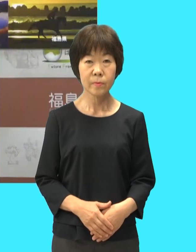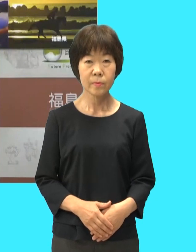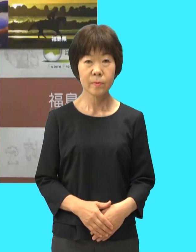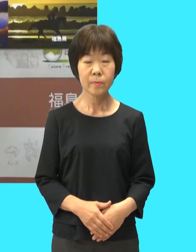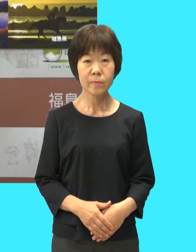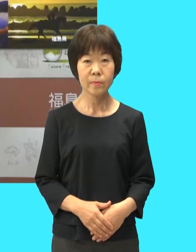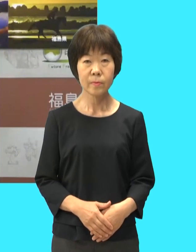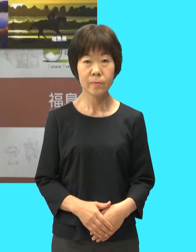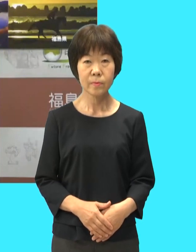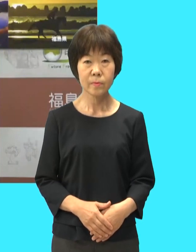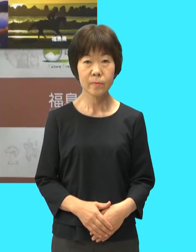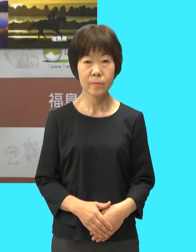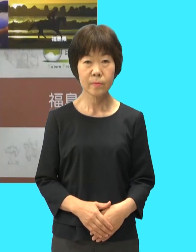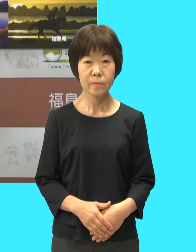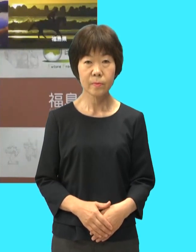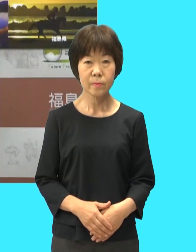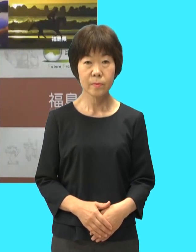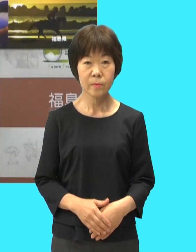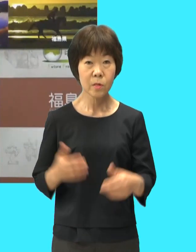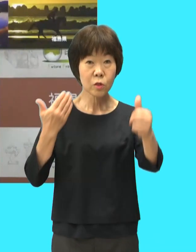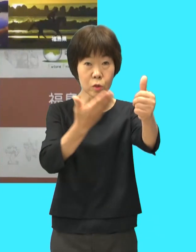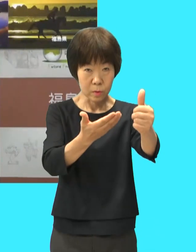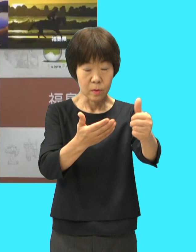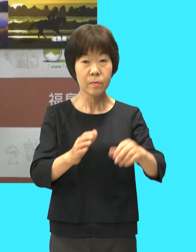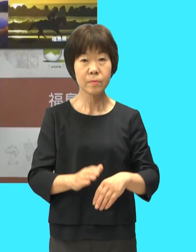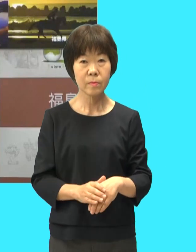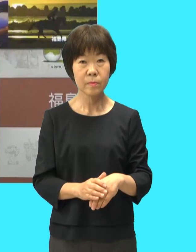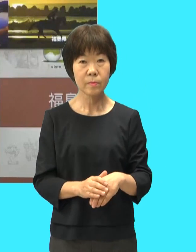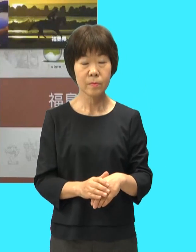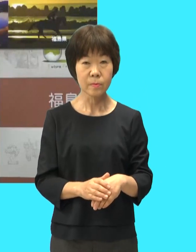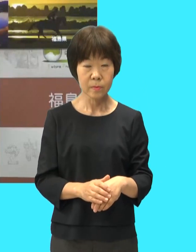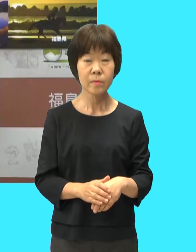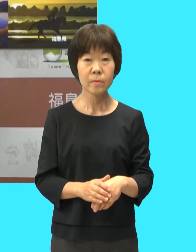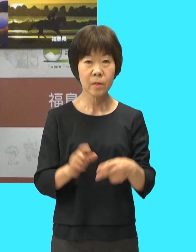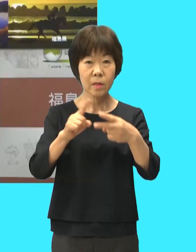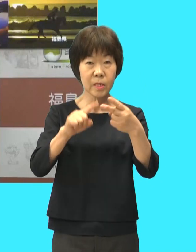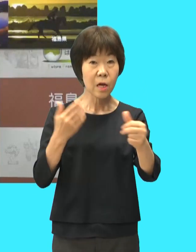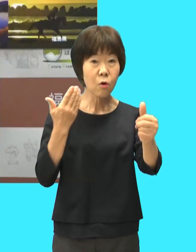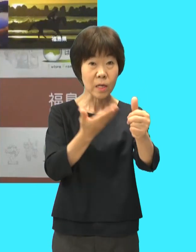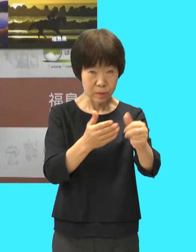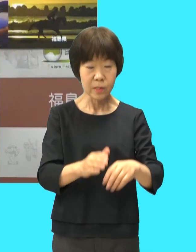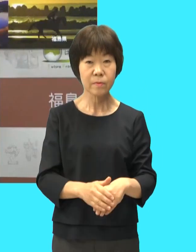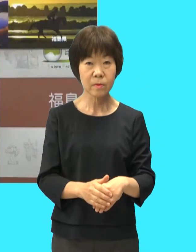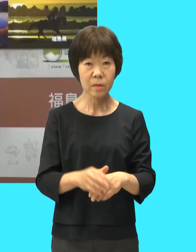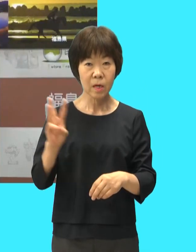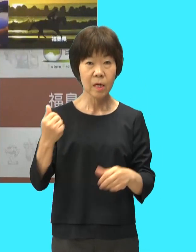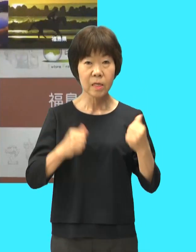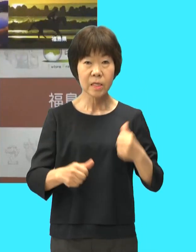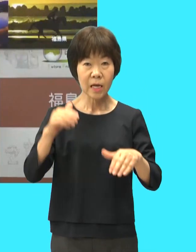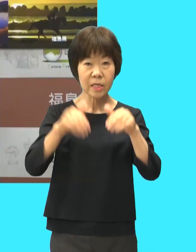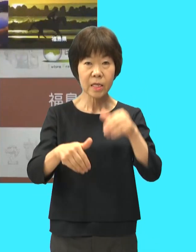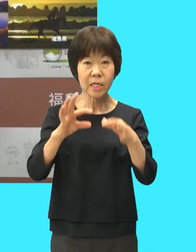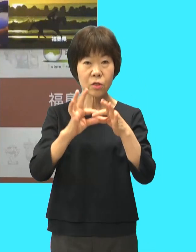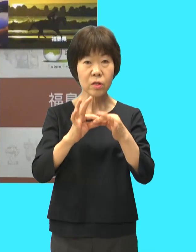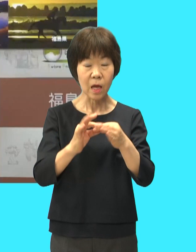その前の日入信目の続きですございますおはようざいの縁を伺いはい参院選についてなんです